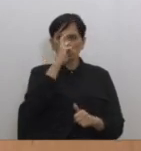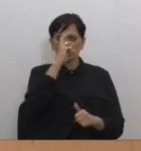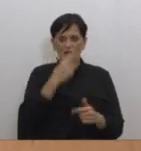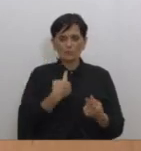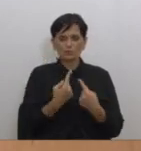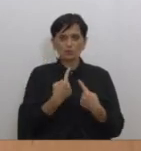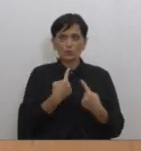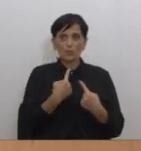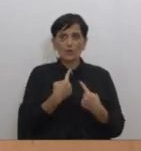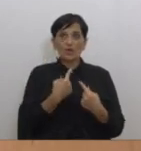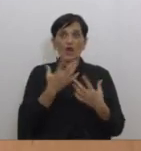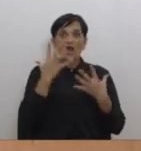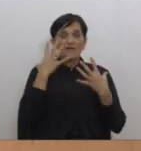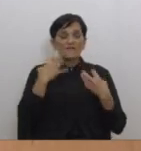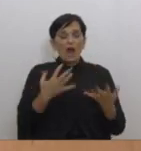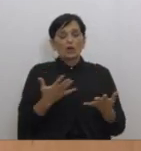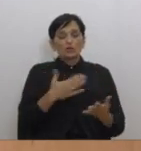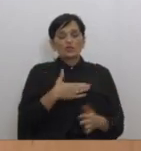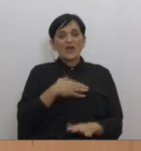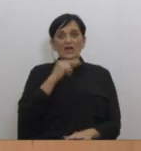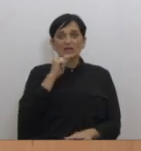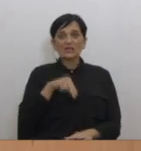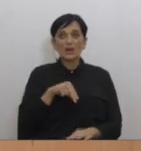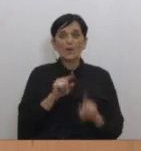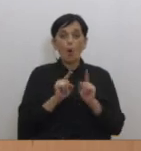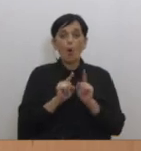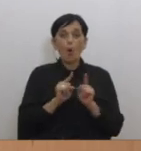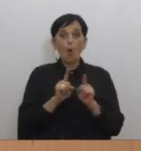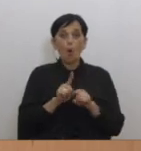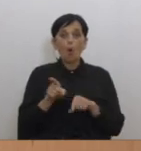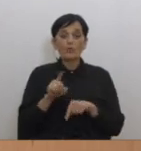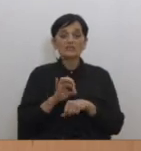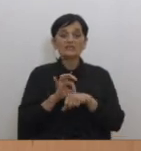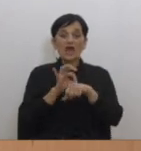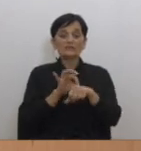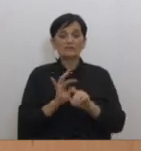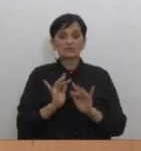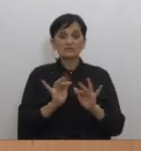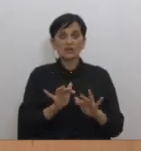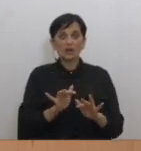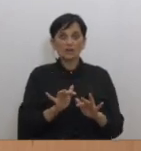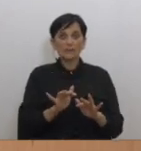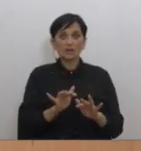ვლაპარაკოთ. ვაი ჩვენი ბრალი, ოპოზიციამ ისე წამიყვანეთ საქმე,